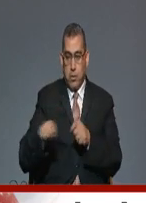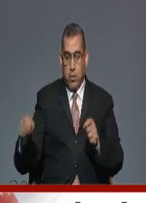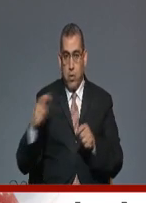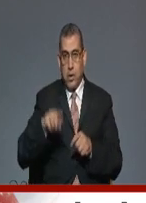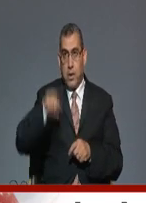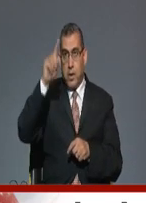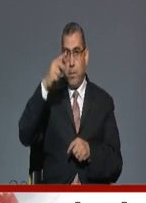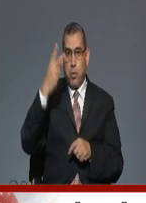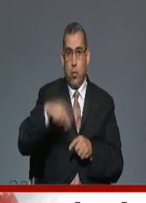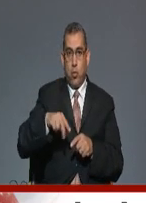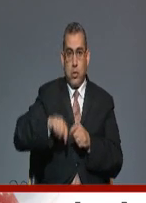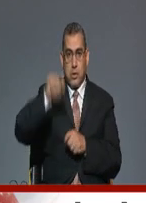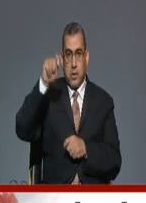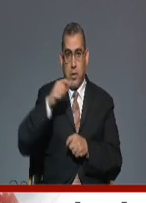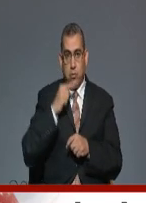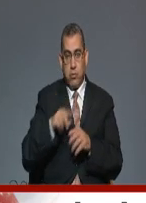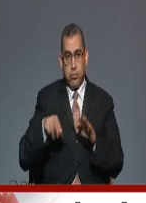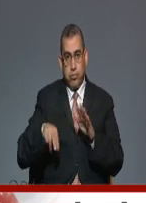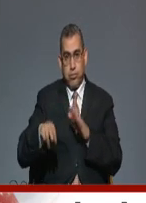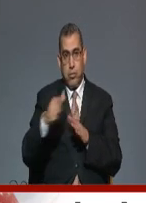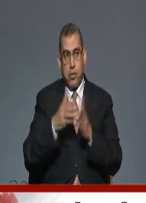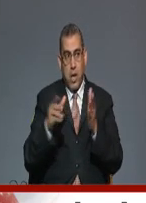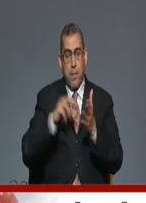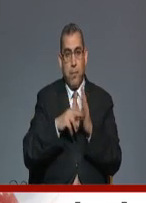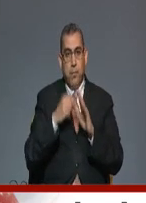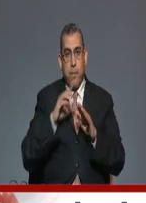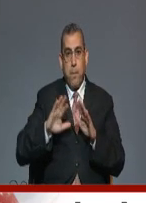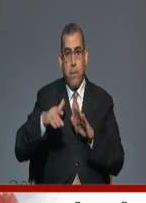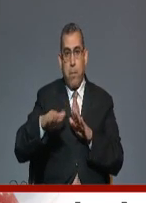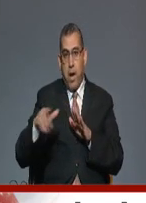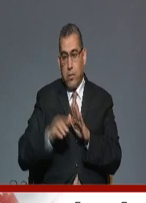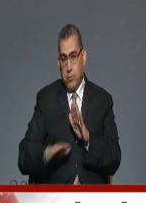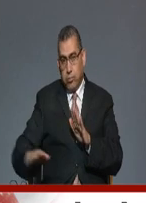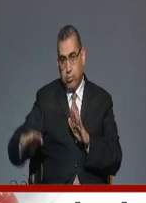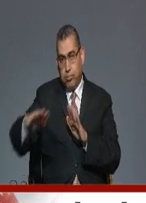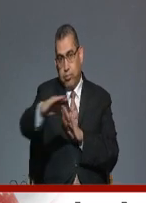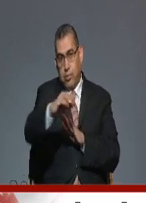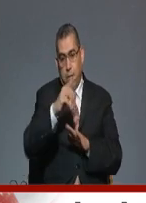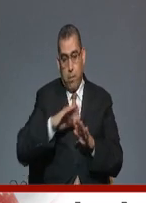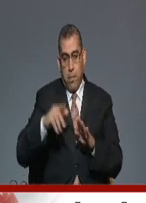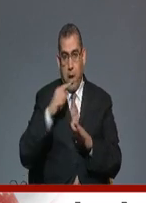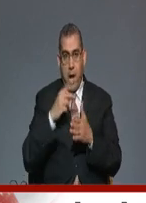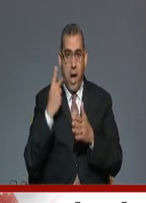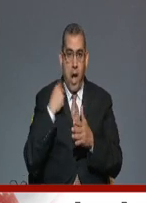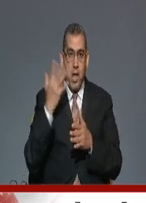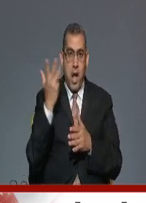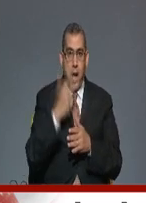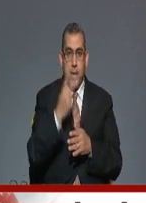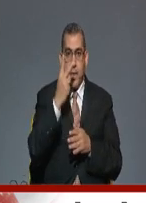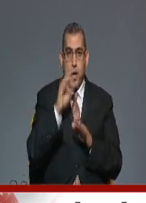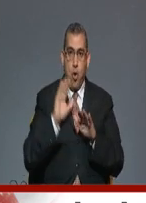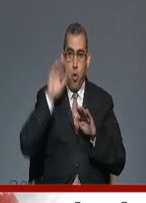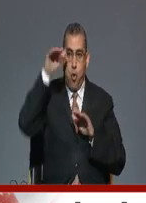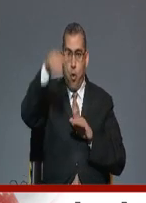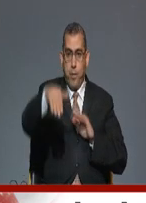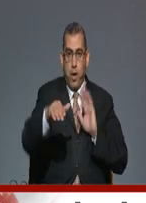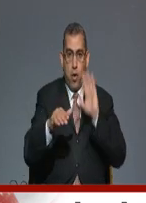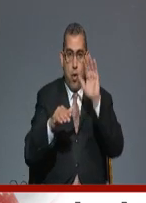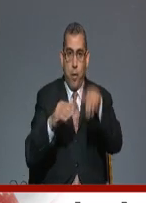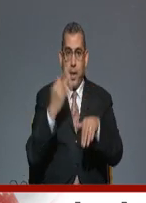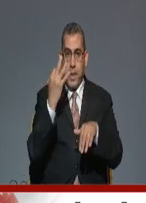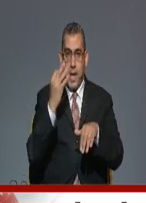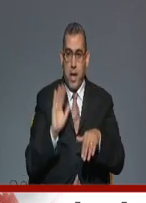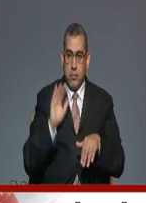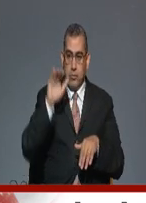متر ونص. ينتهي النفق في اتجاه البحر بالدوران لليسار بعدد 2 كوبري، 3 حارات